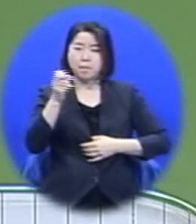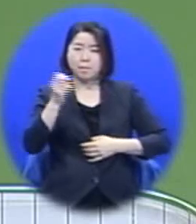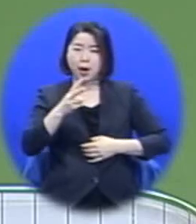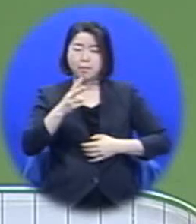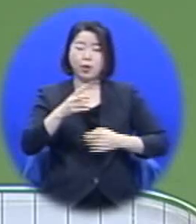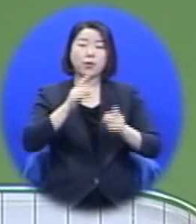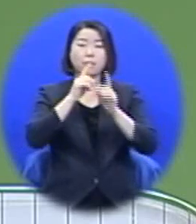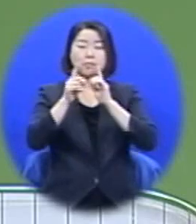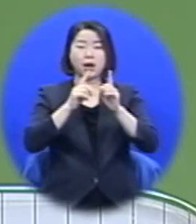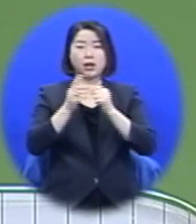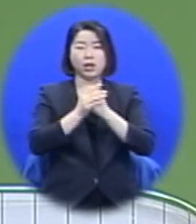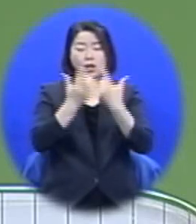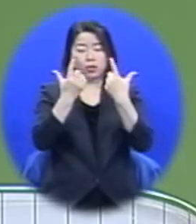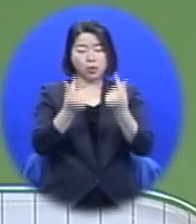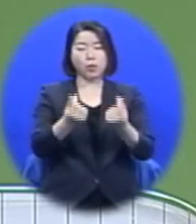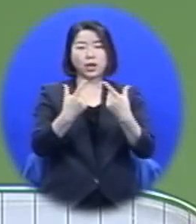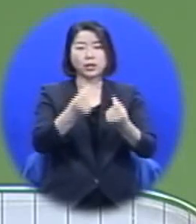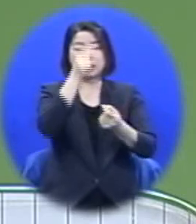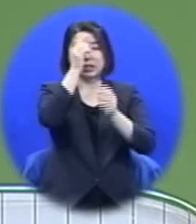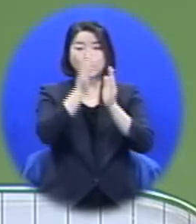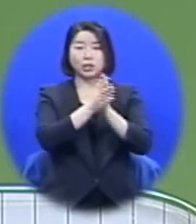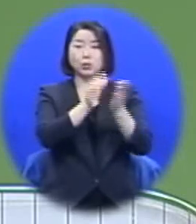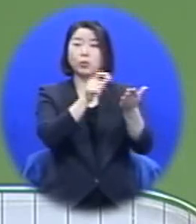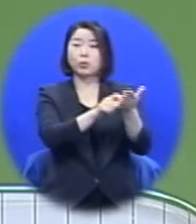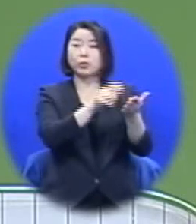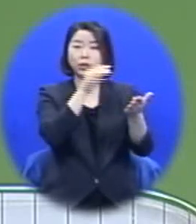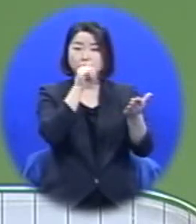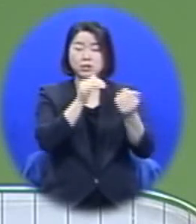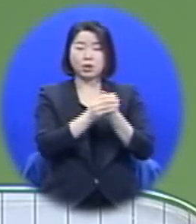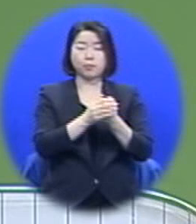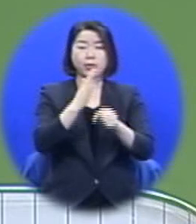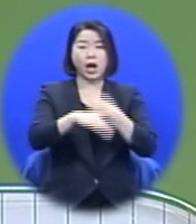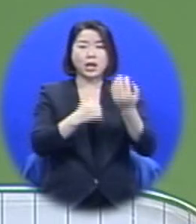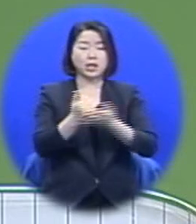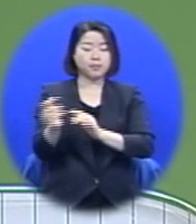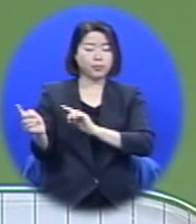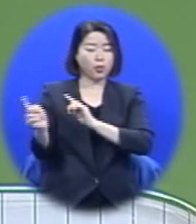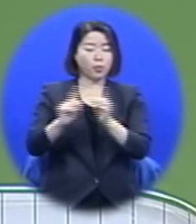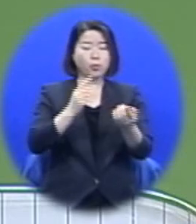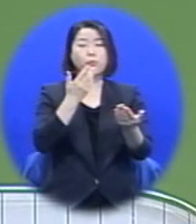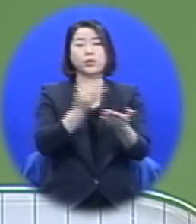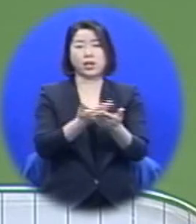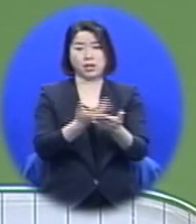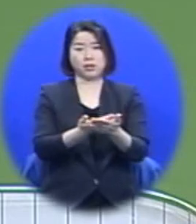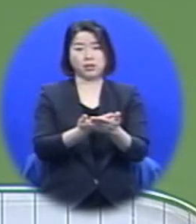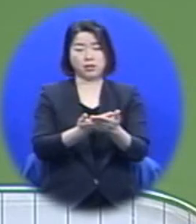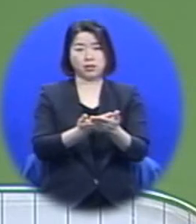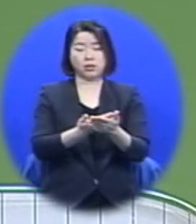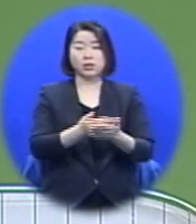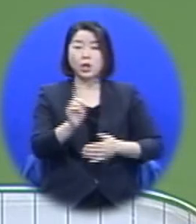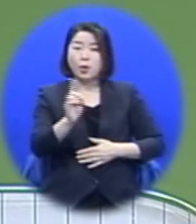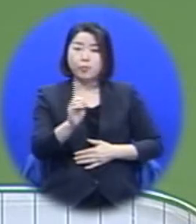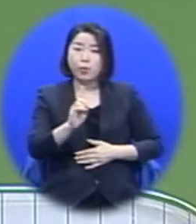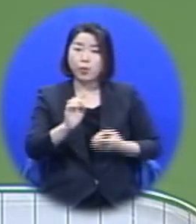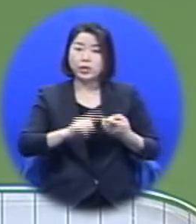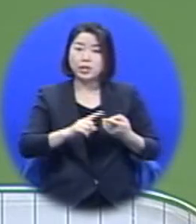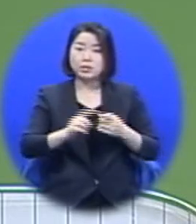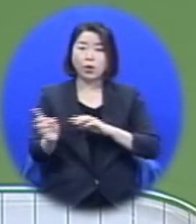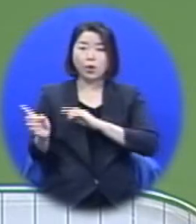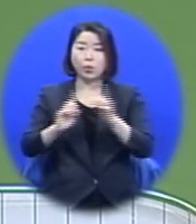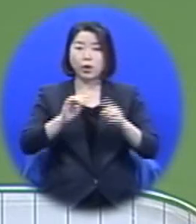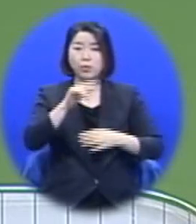똑같은 기도 그것은 하나님 회복 시켜 달라는 겁니다 그런데 뭘 회복시켜 달라는